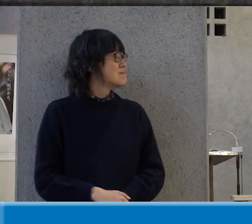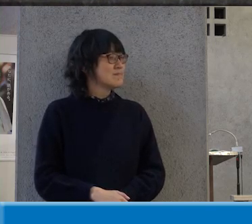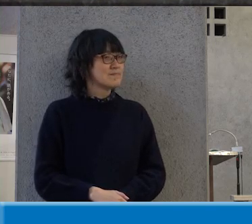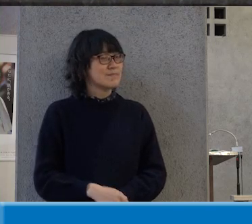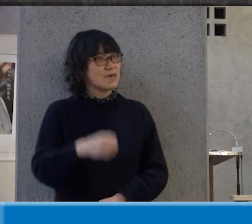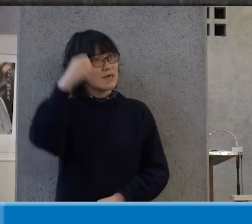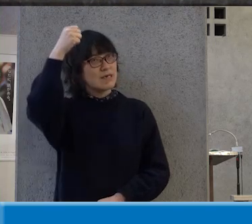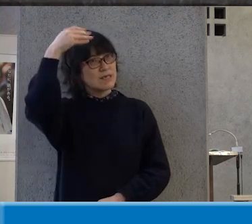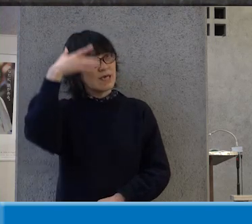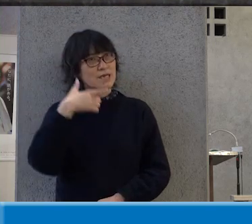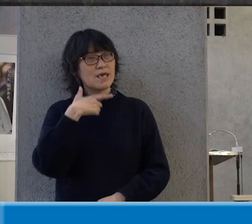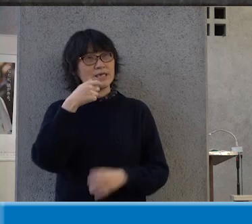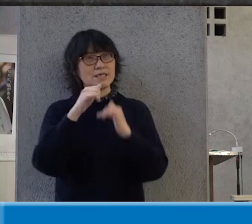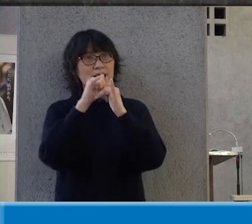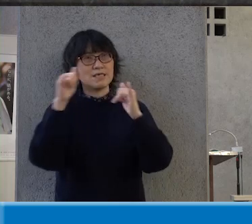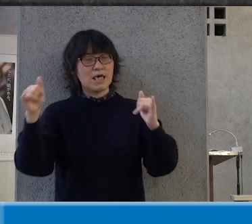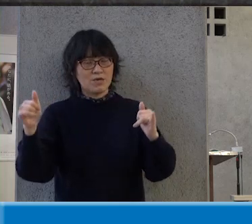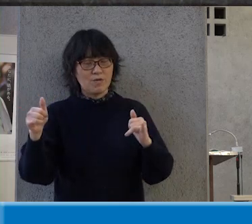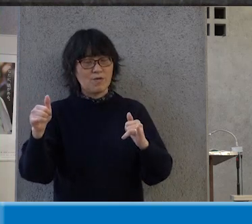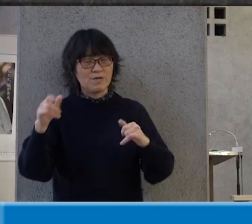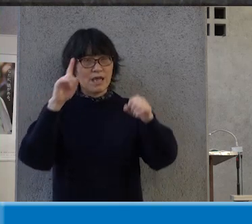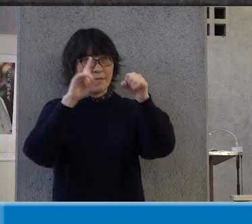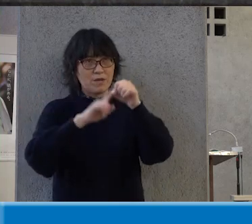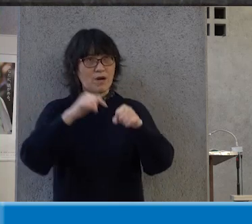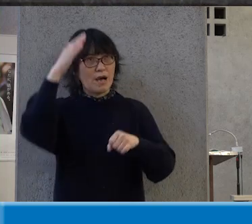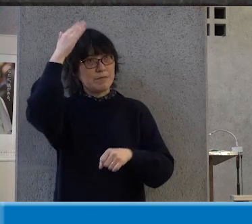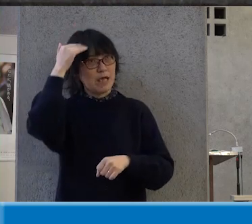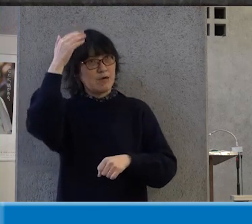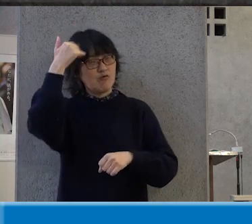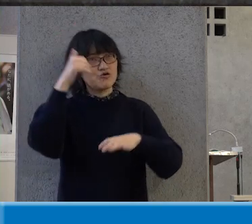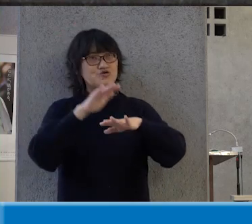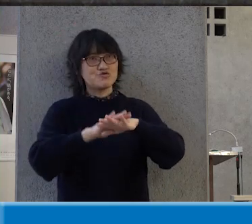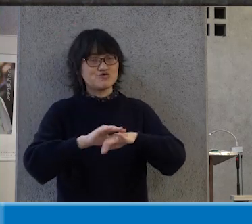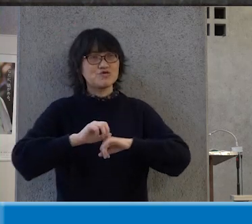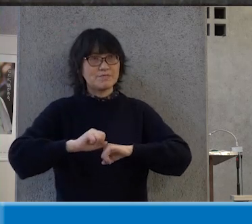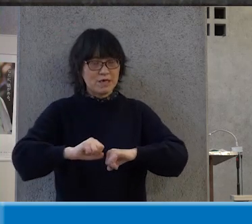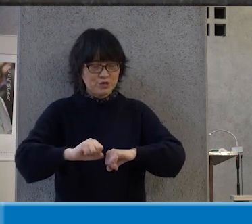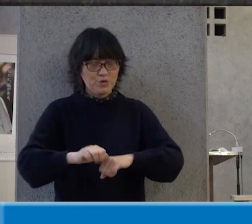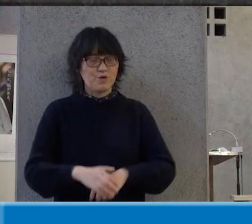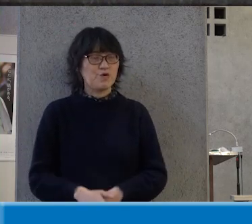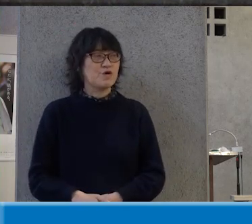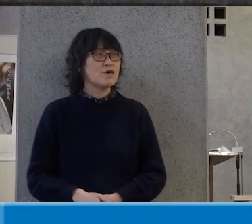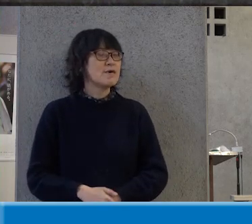洗礼志願者のための油を祝福いたしましょう。